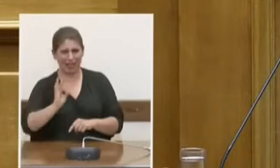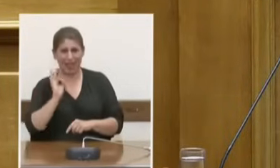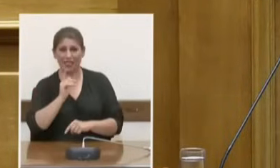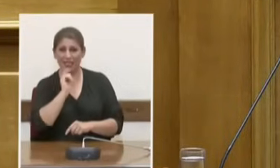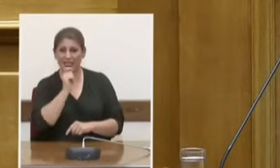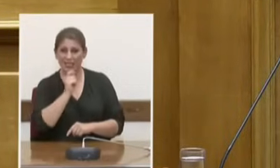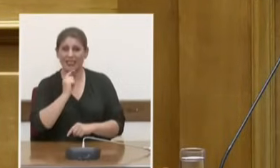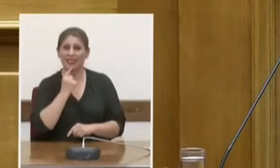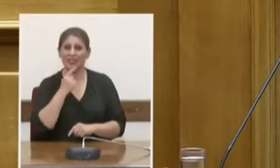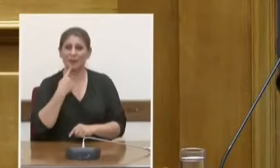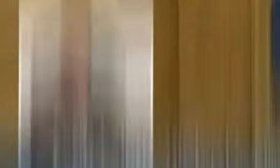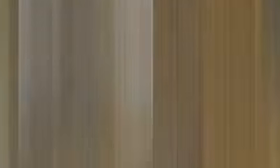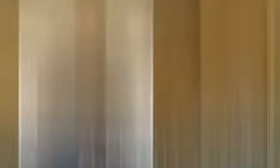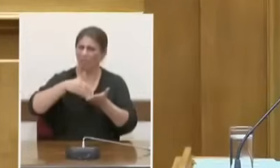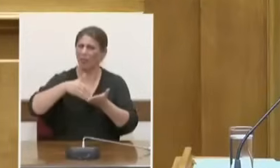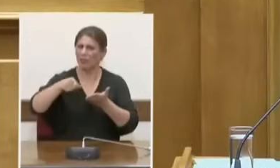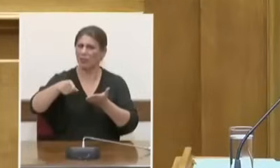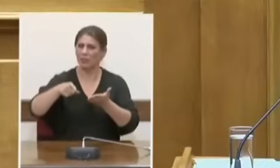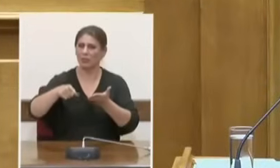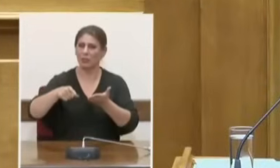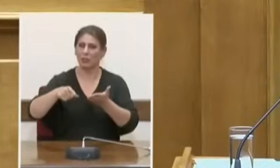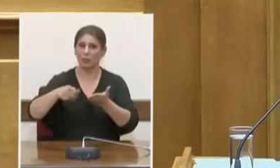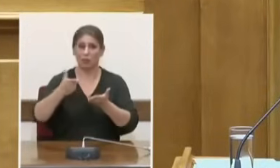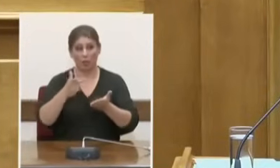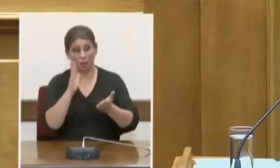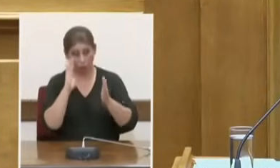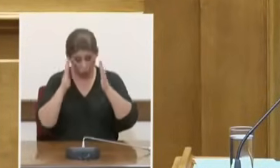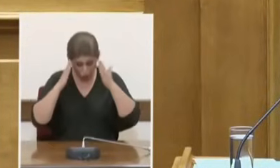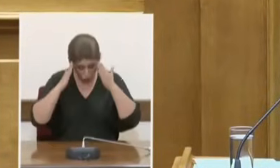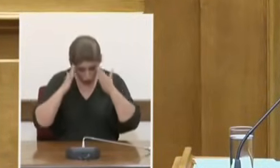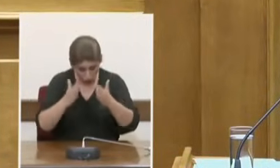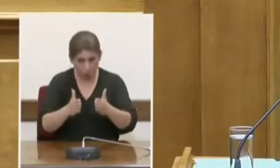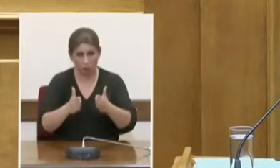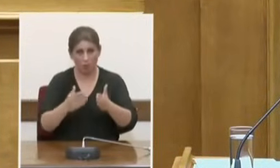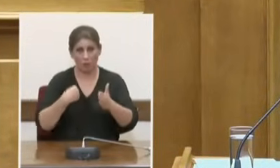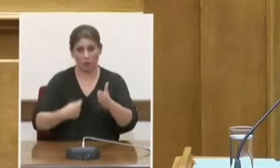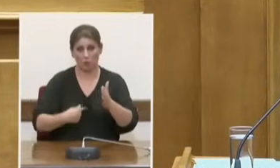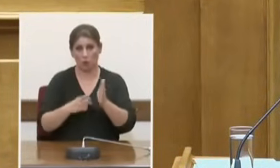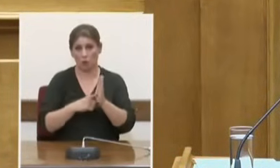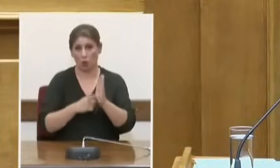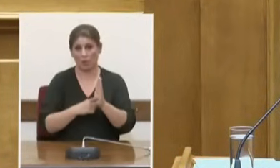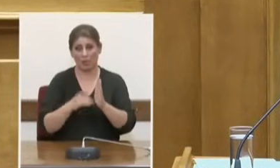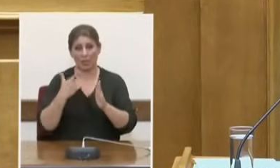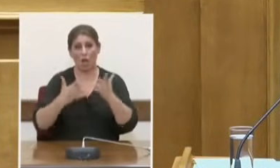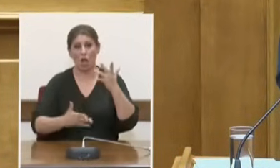μας στοιχίζει 10 δις ακόμα. Αν είστε τόσο προσιλωμένοι στη δημοσιονομική, αν θέλετε, και λογιστική